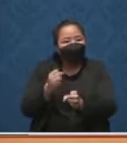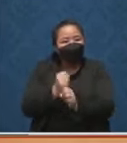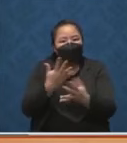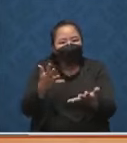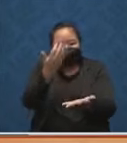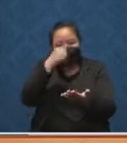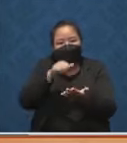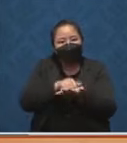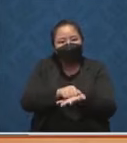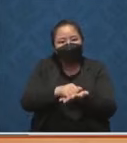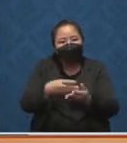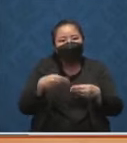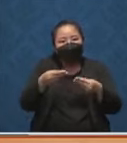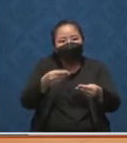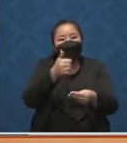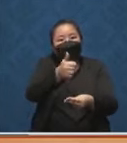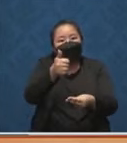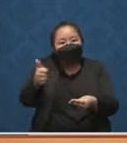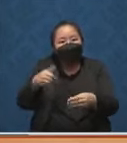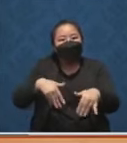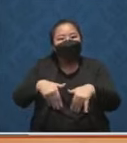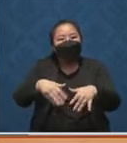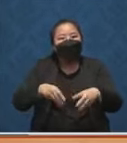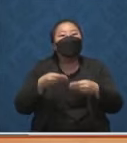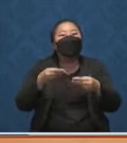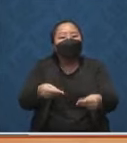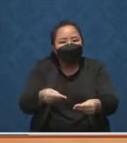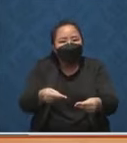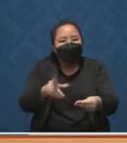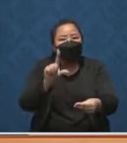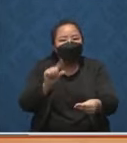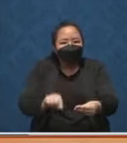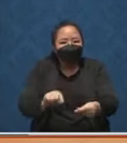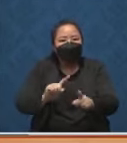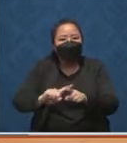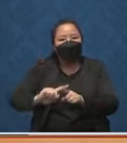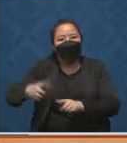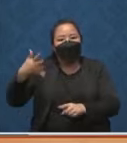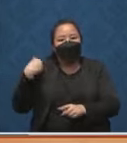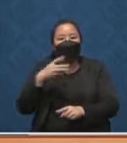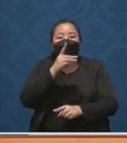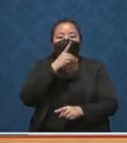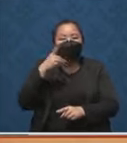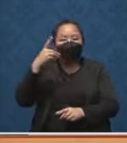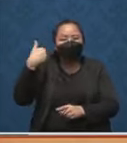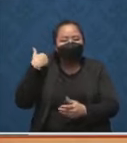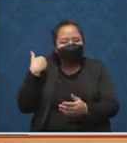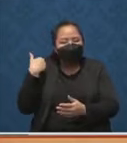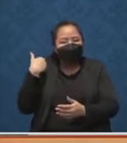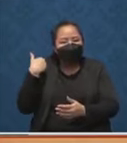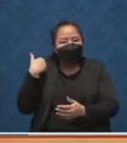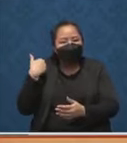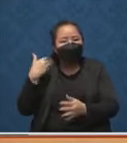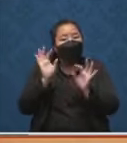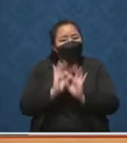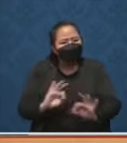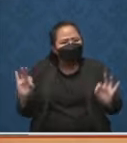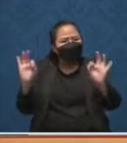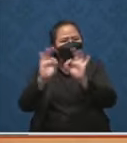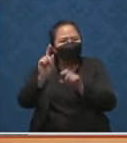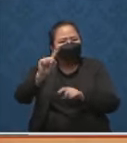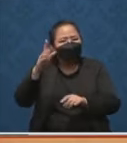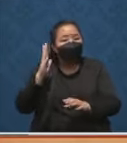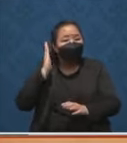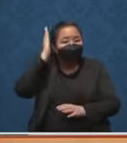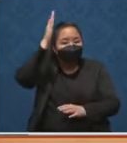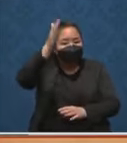ที่ดีกับประชาชนที่มีคุณภาพราคาถูกนะครับซึ่งผมก็ทราบว่าดีแทคเนี่ยเขาก็มีภาระสำคัญในอนาคตคือถ้าเ